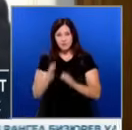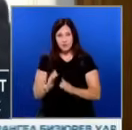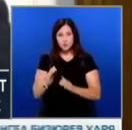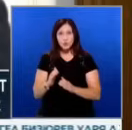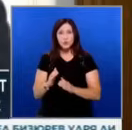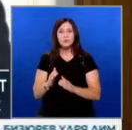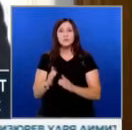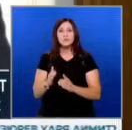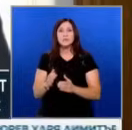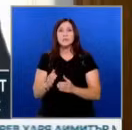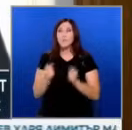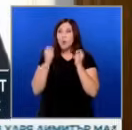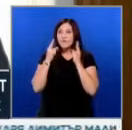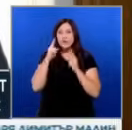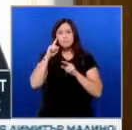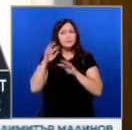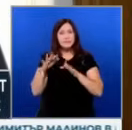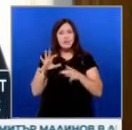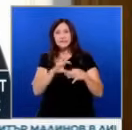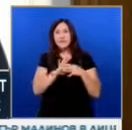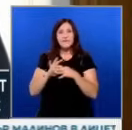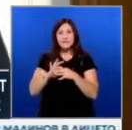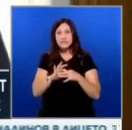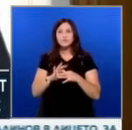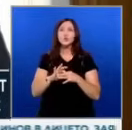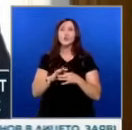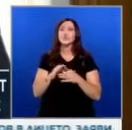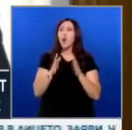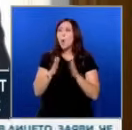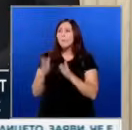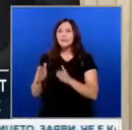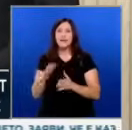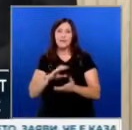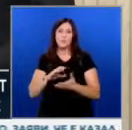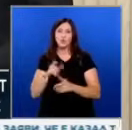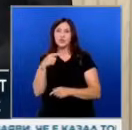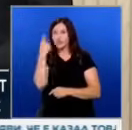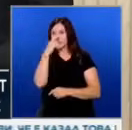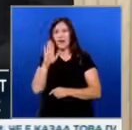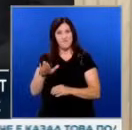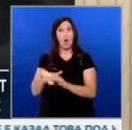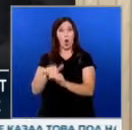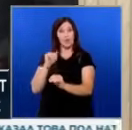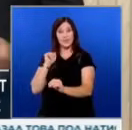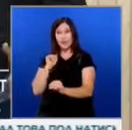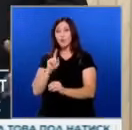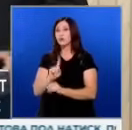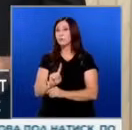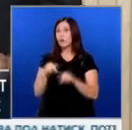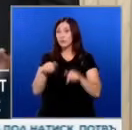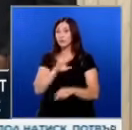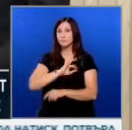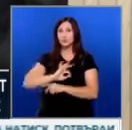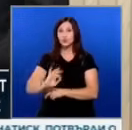се породиха съмнения за зависимости от определени политически лица. Вие ги отрекохте, но